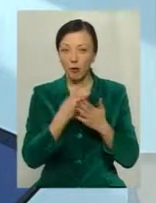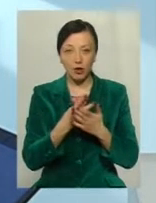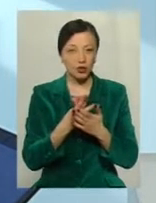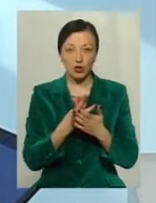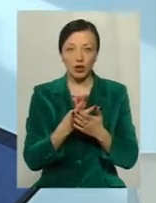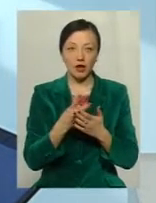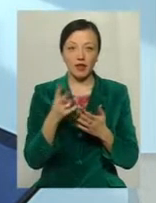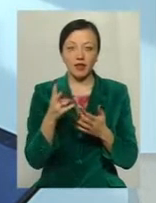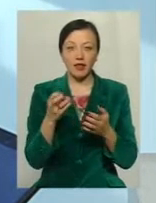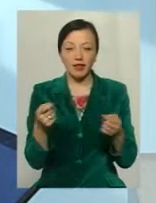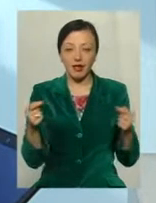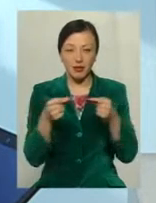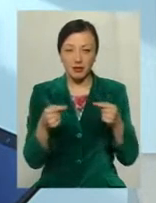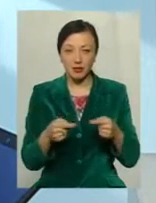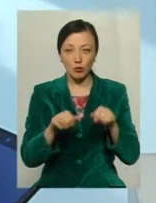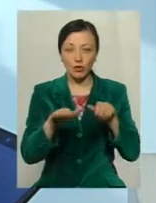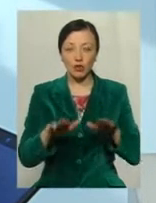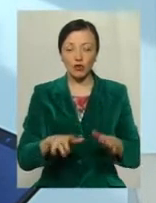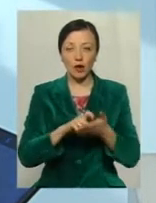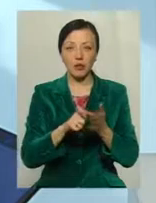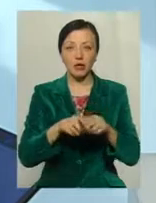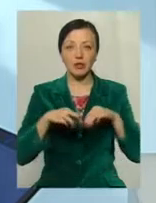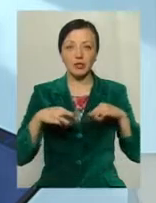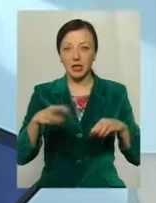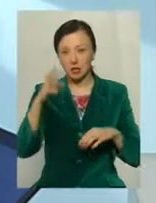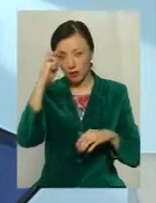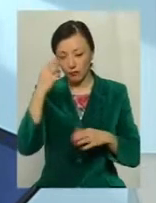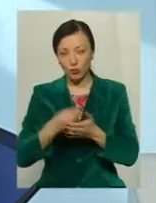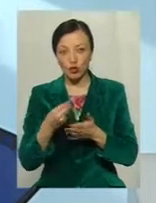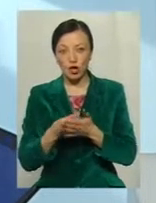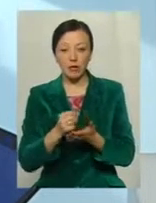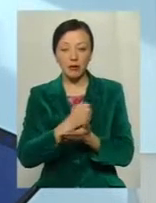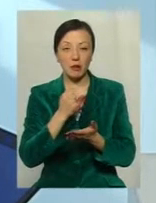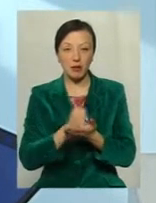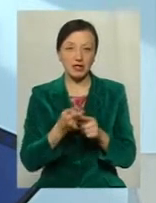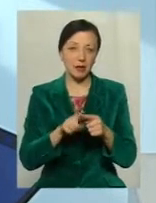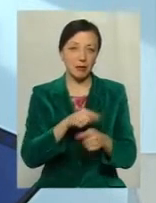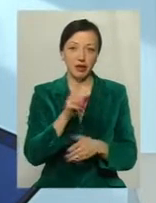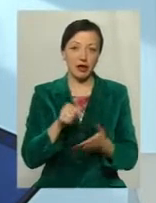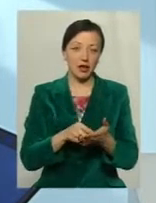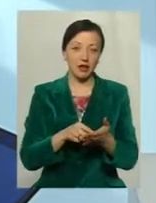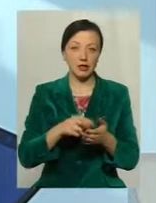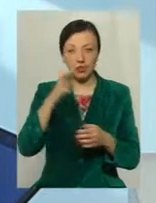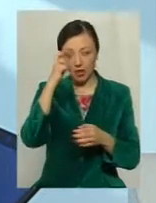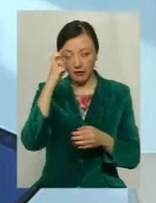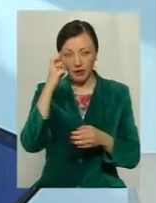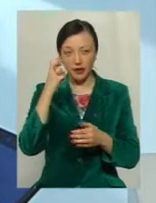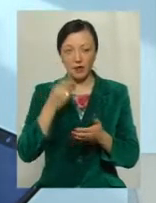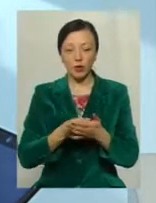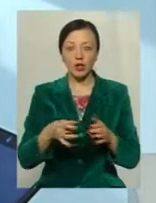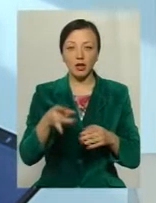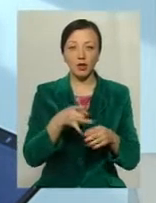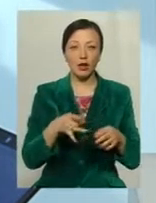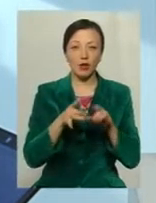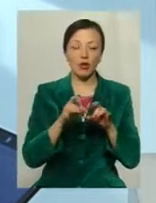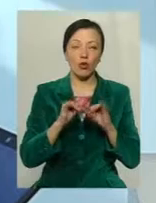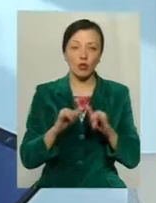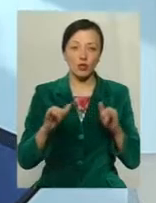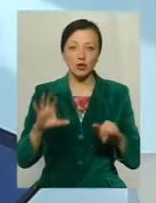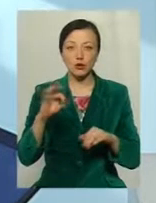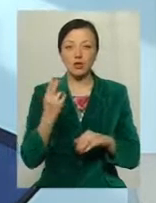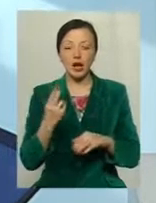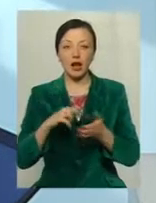рівень пенсій, зарплати і так далі. Тому питання заключається, проблема номер один. Коли ми будемо приймати зараз бюджет, виділяти капітальні видатки,